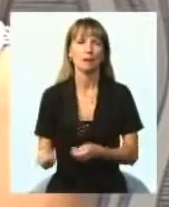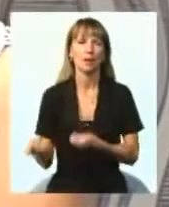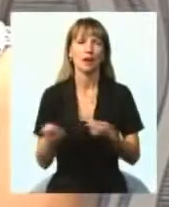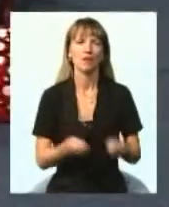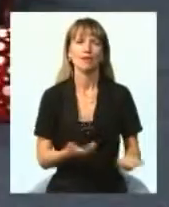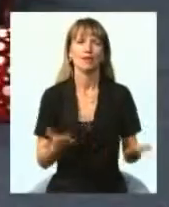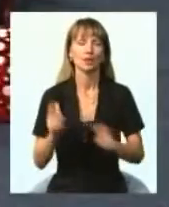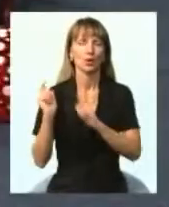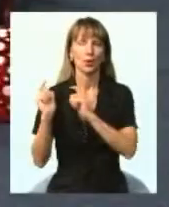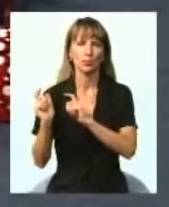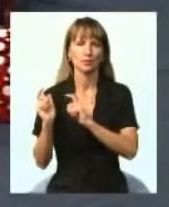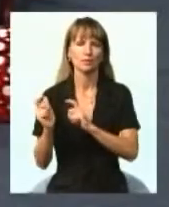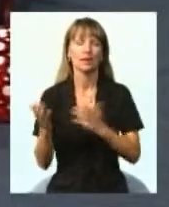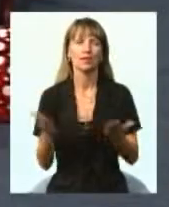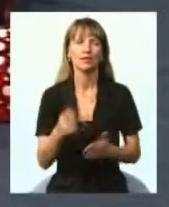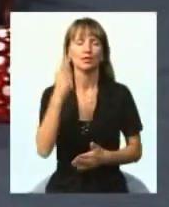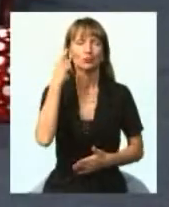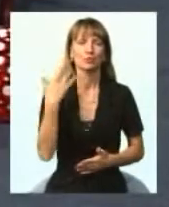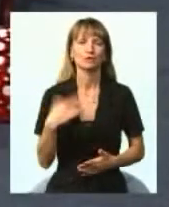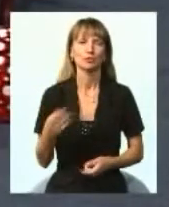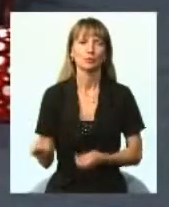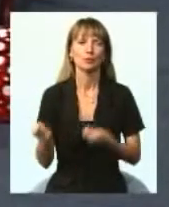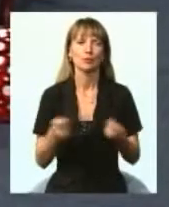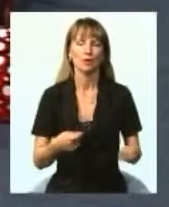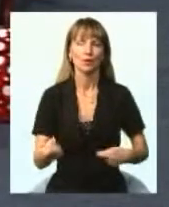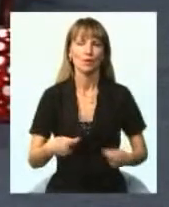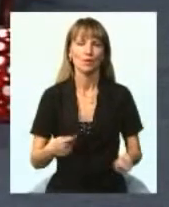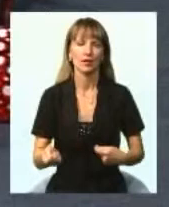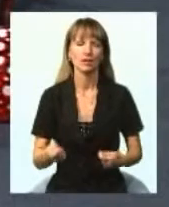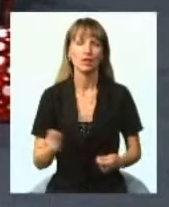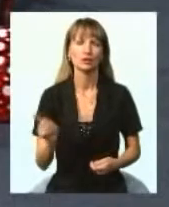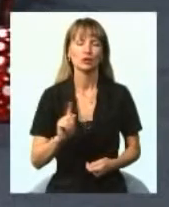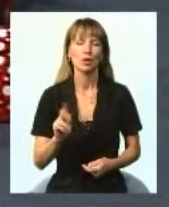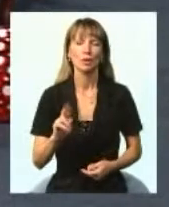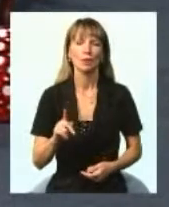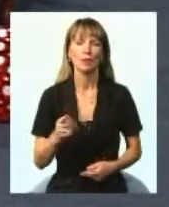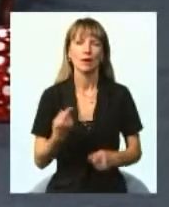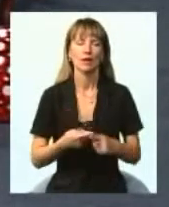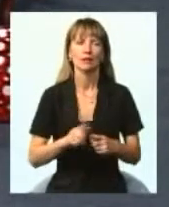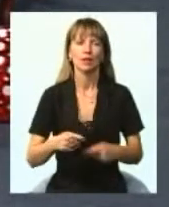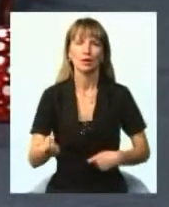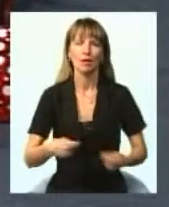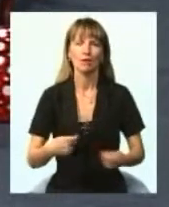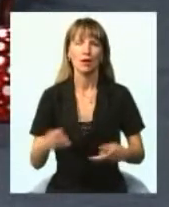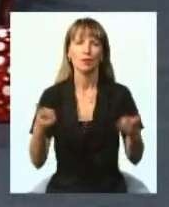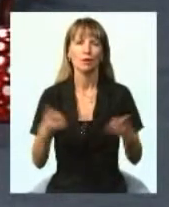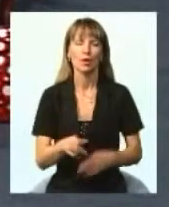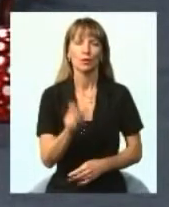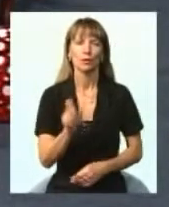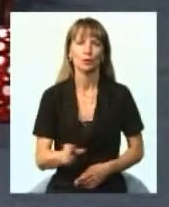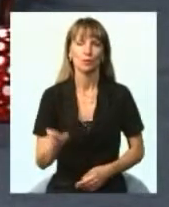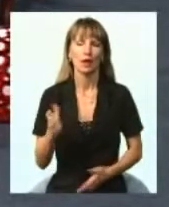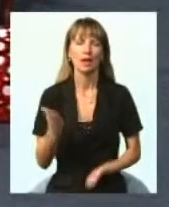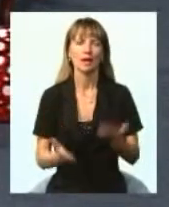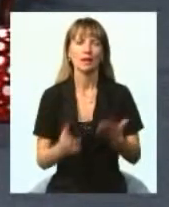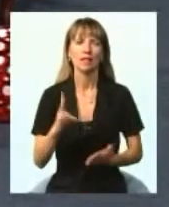товар. Так. Як ти гадаєш, для чого перевозити кудись товар? Щоб цей товар потрібен людям, а